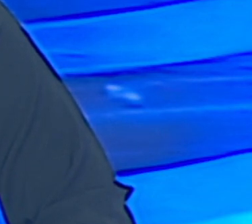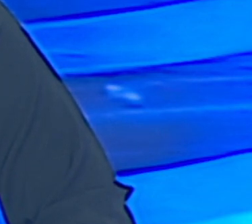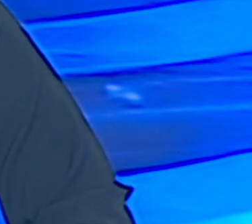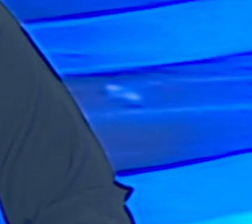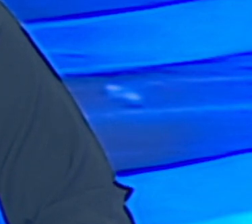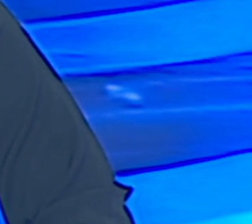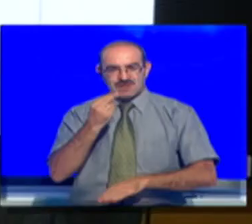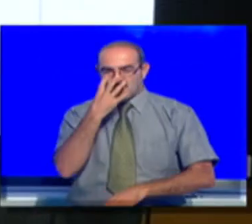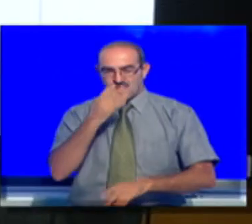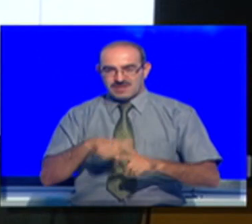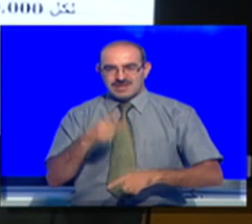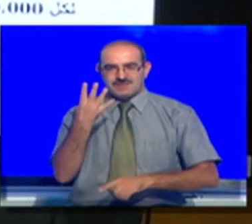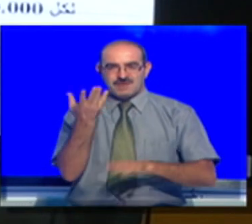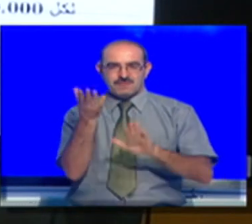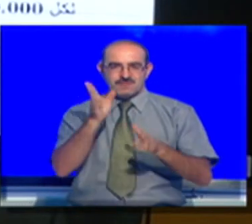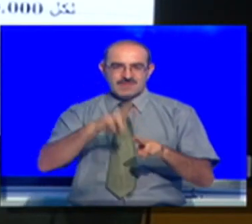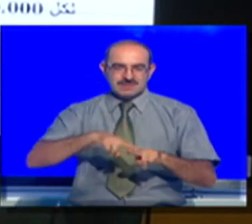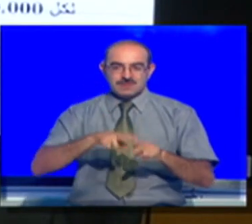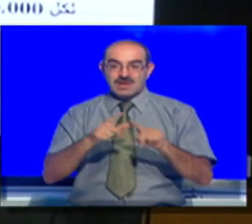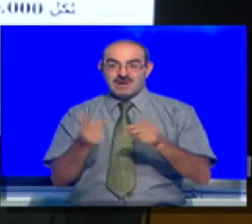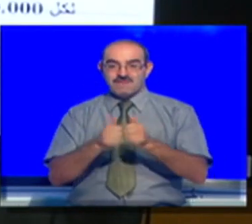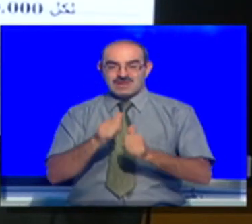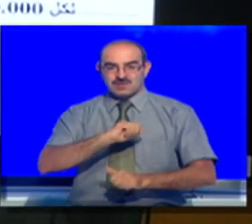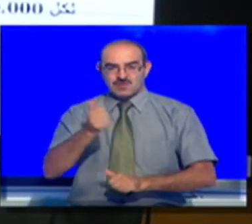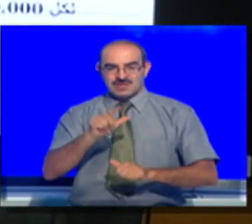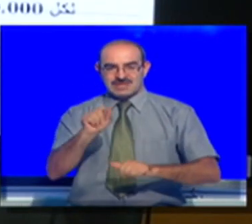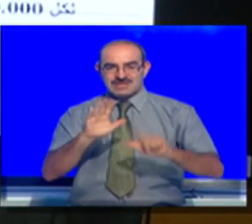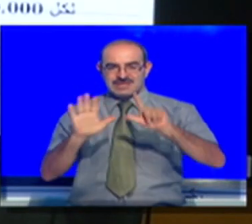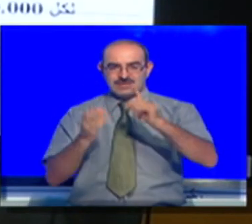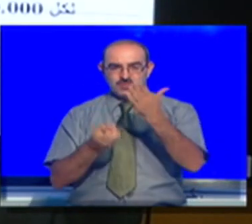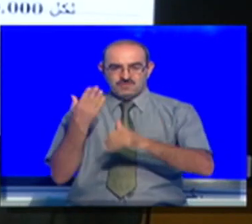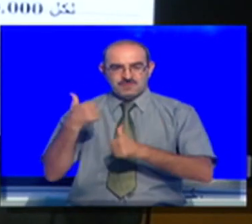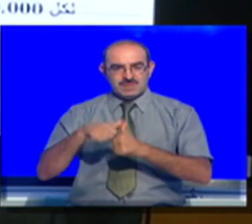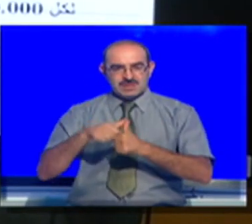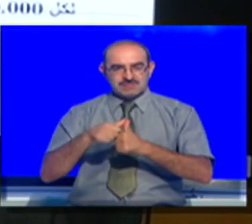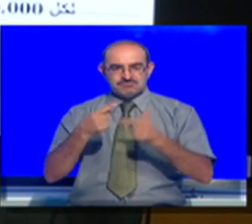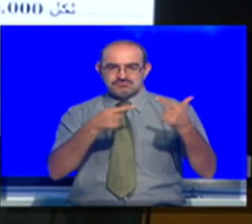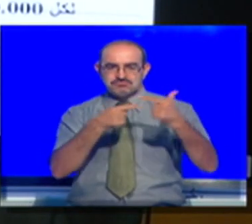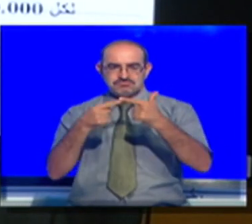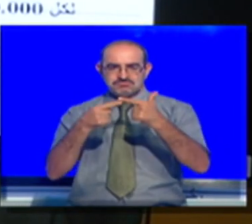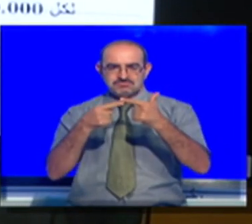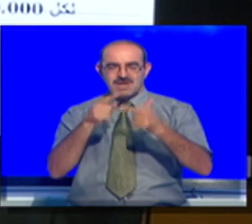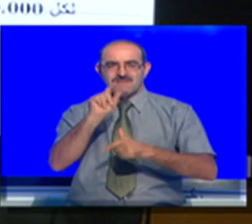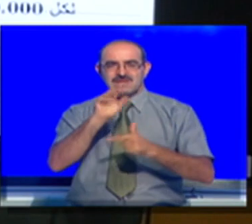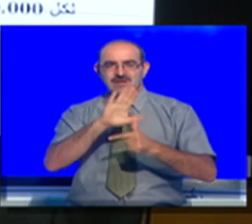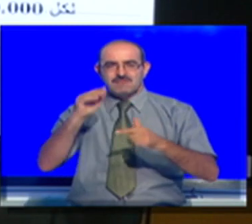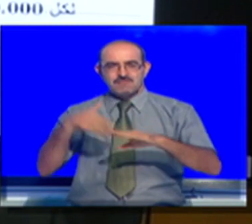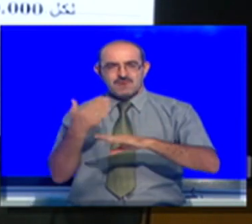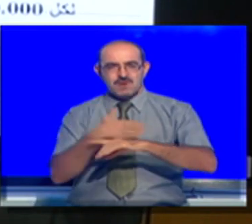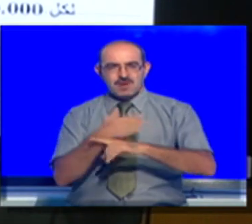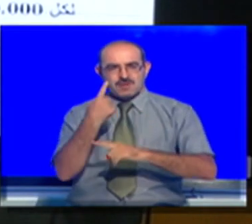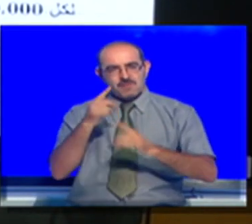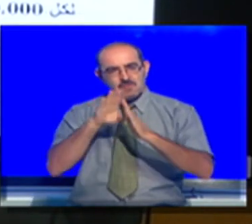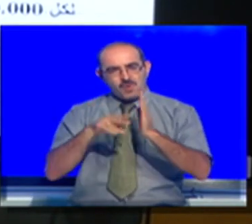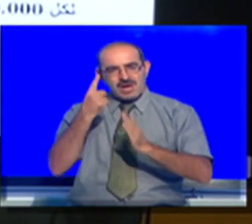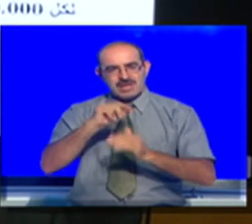والأرقام. مع تسجيل 175 حالة جديدة يصبح المعدل خلال 24 ساعة الأخيرة أقل من حالة لكل